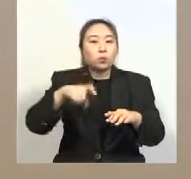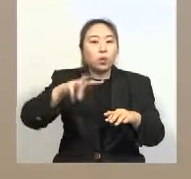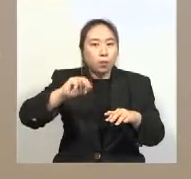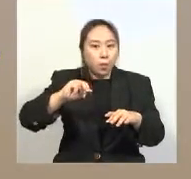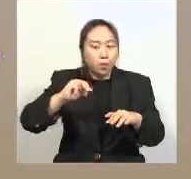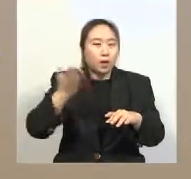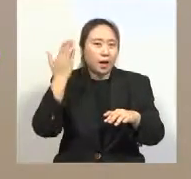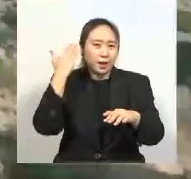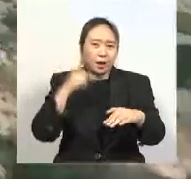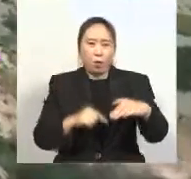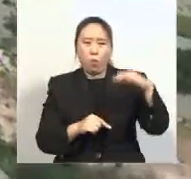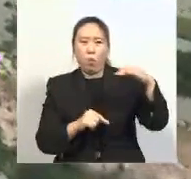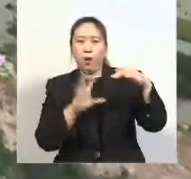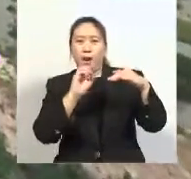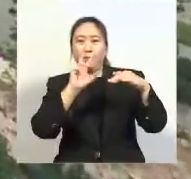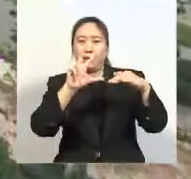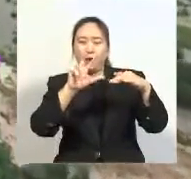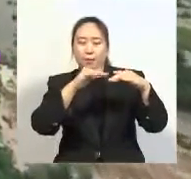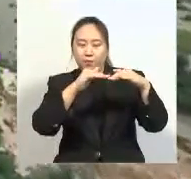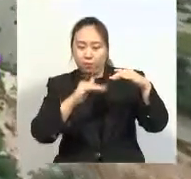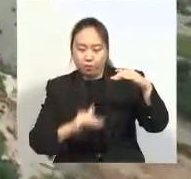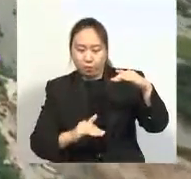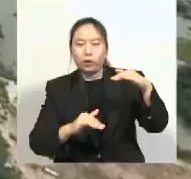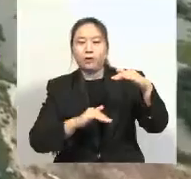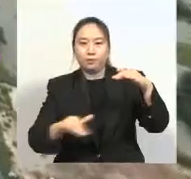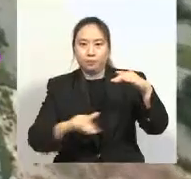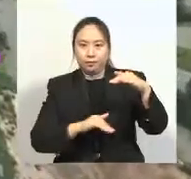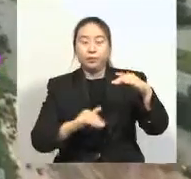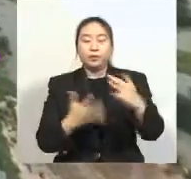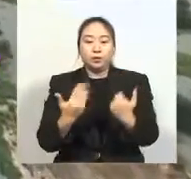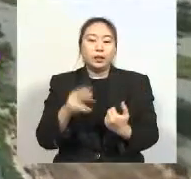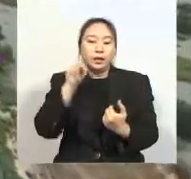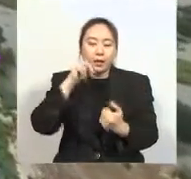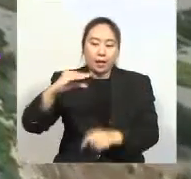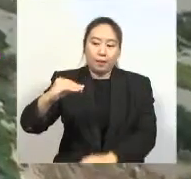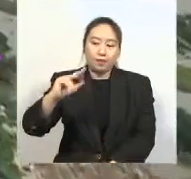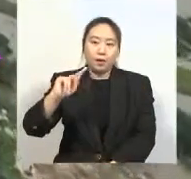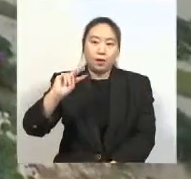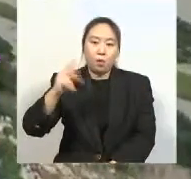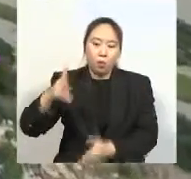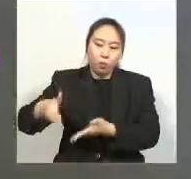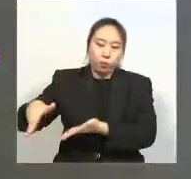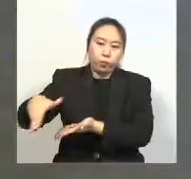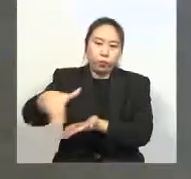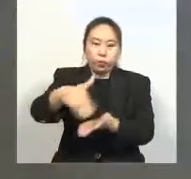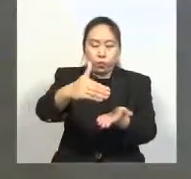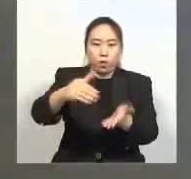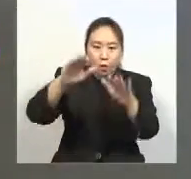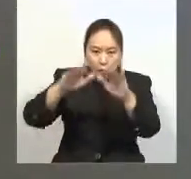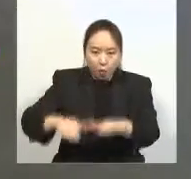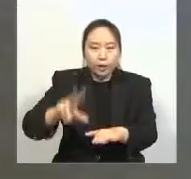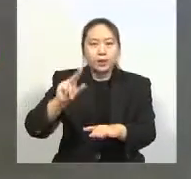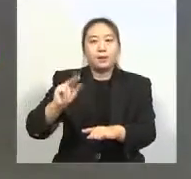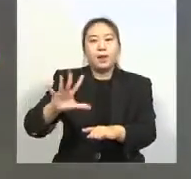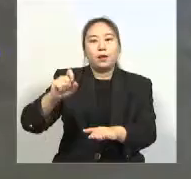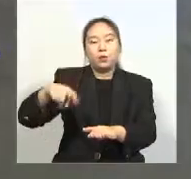ดลงจากระดับสูงสุด53เซนติเมตรขณะที่ระดับน้ำในแม่น้ำโขงห้วยสะครามลดลง35เซน